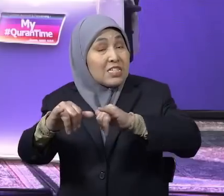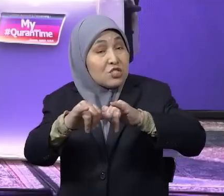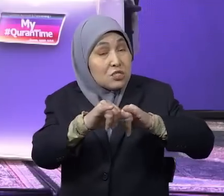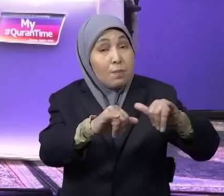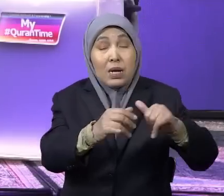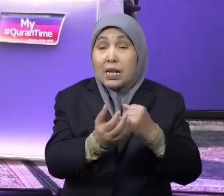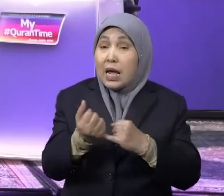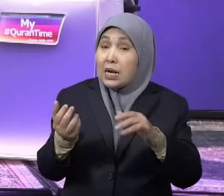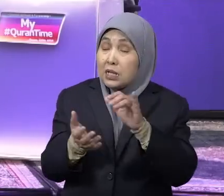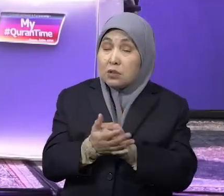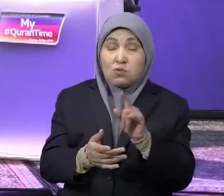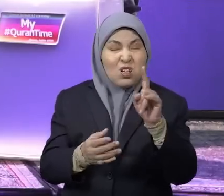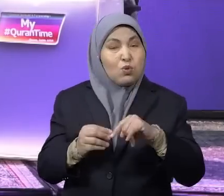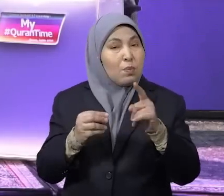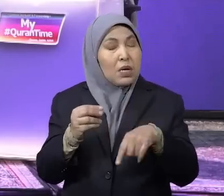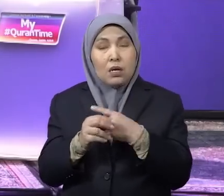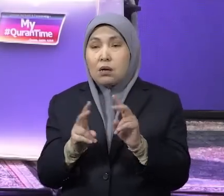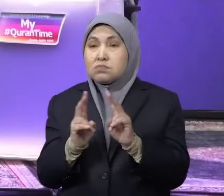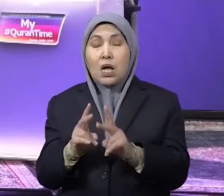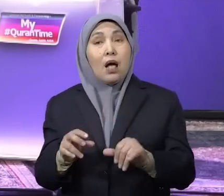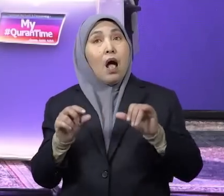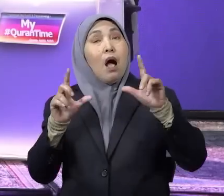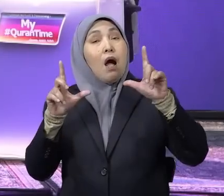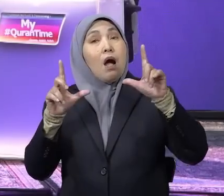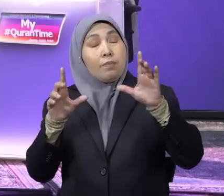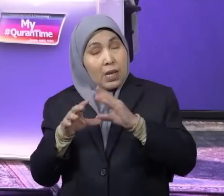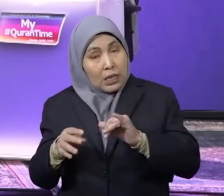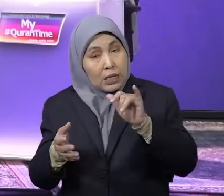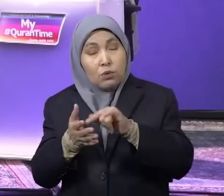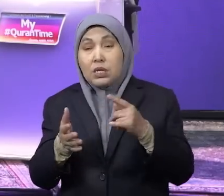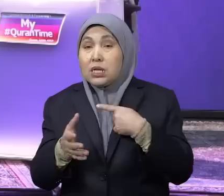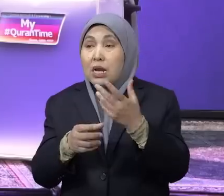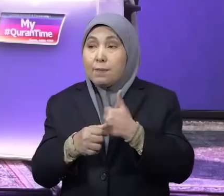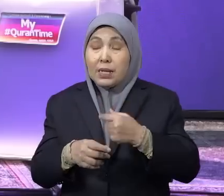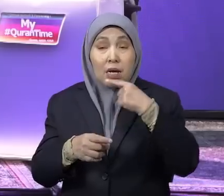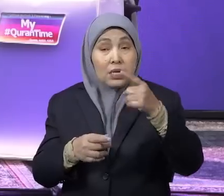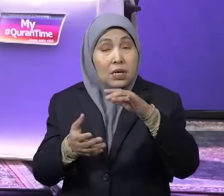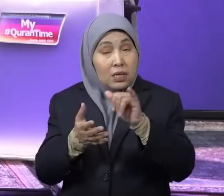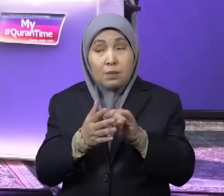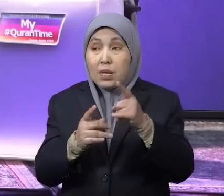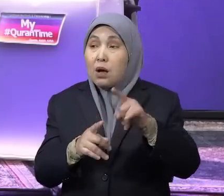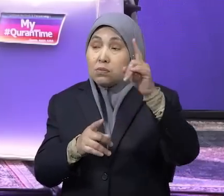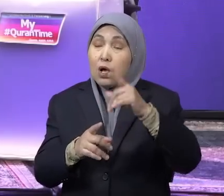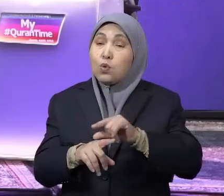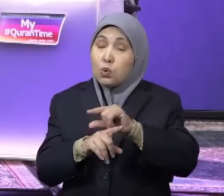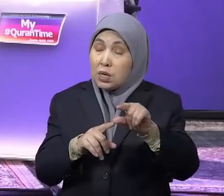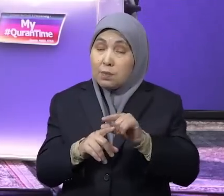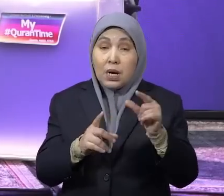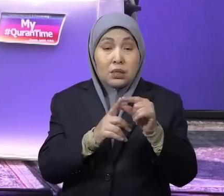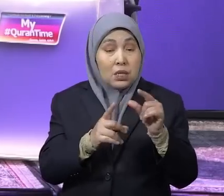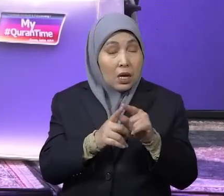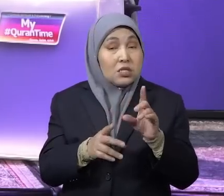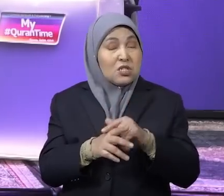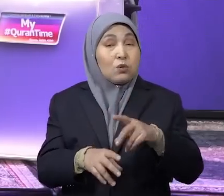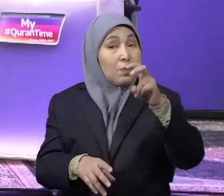dengan kelahiran tersebut, ia satu perkara yang sangat-sangat menakjubkan. Dan di sini juga kita dapat katakan bahawasanya bila mana Allah gunakan kalimah yakhluq ni kan,